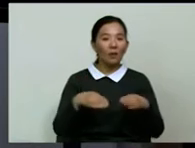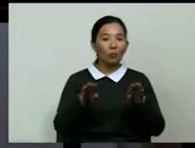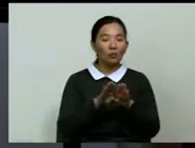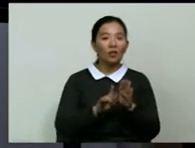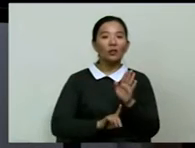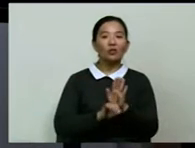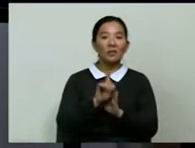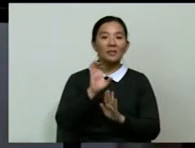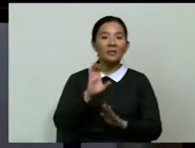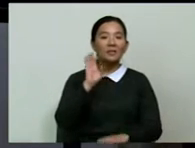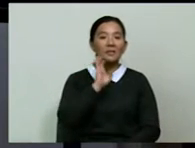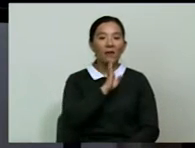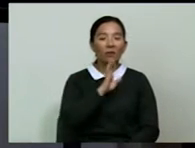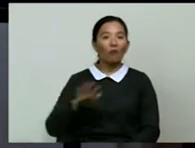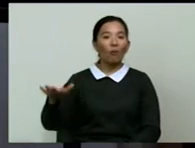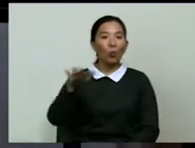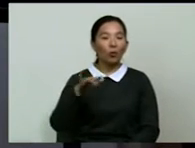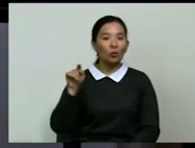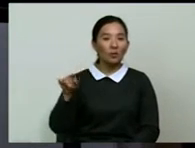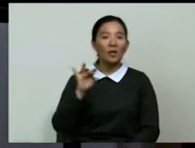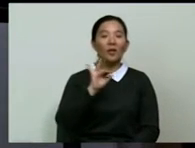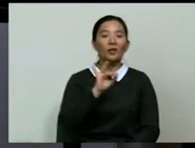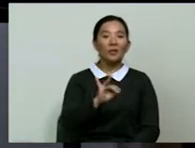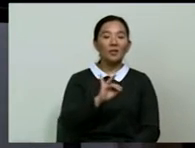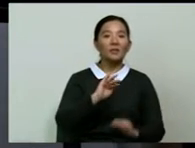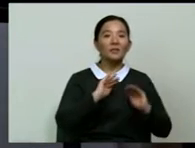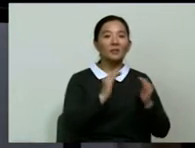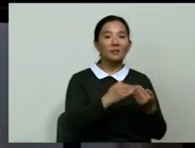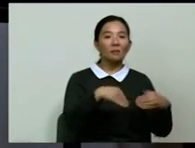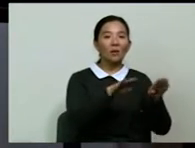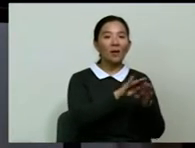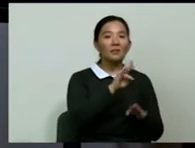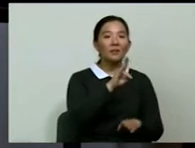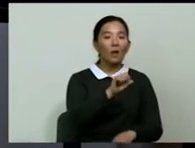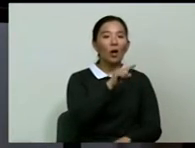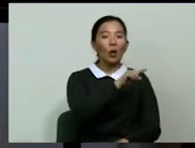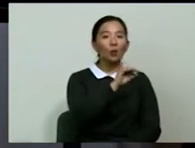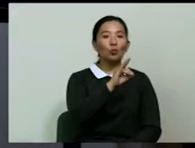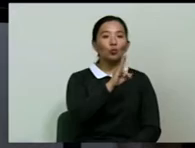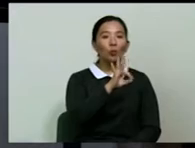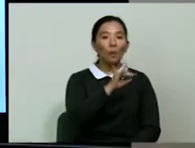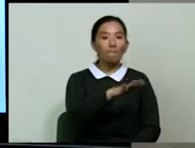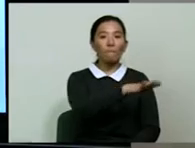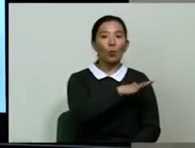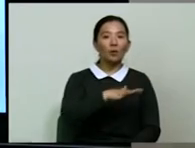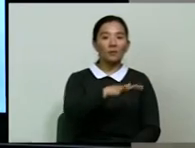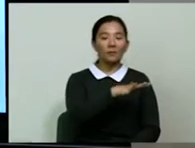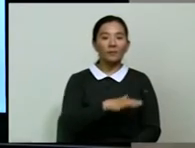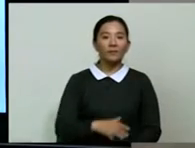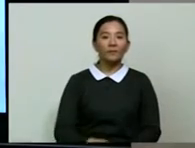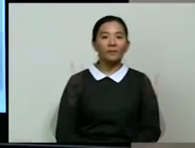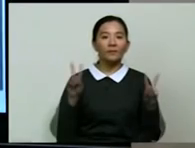с северного полюса и замыкаются на южном полюсе.